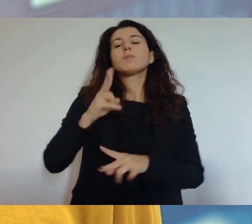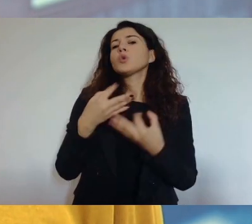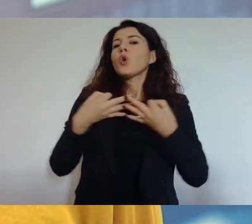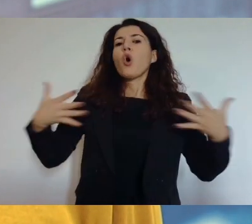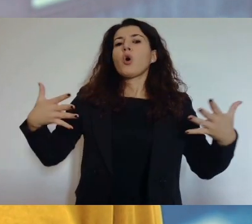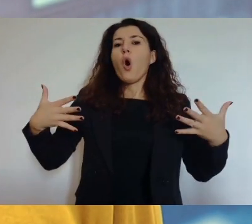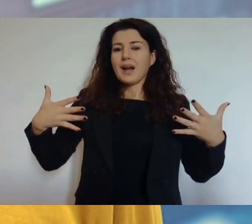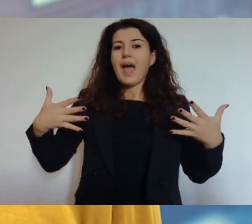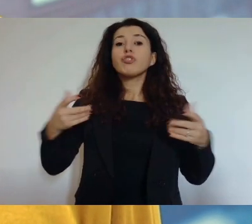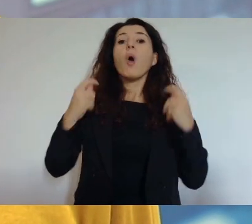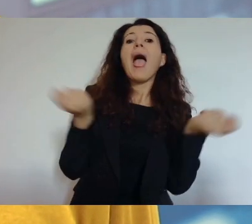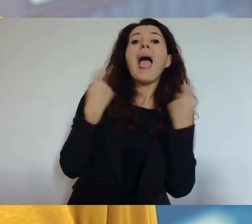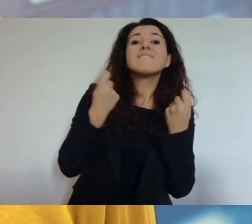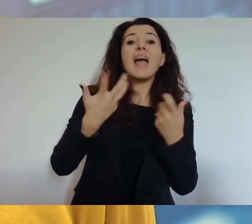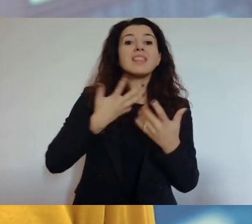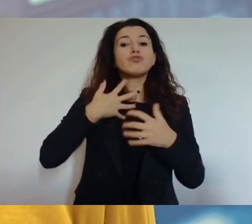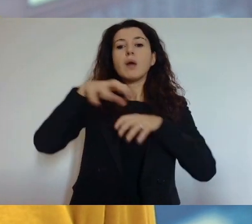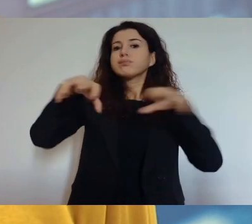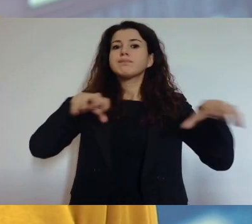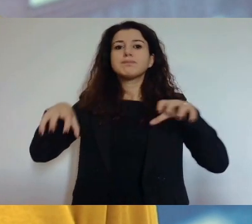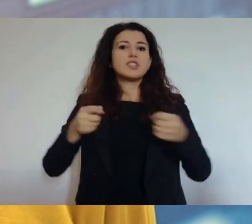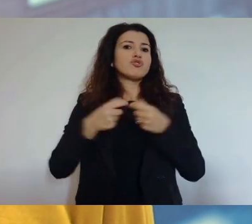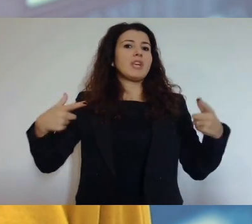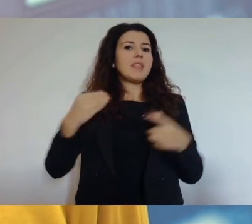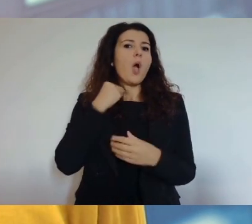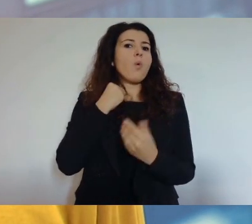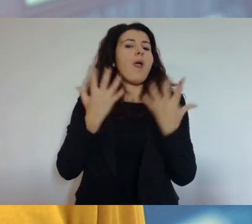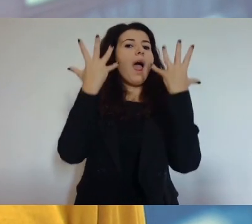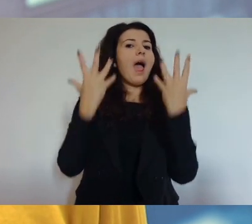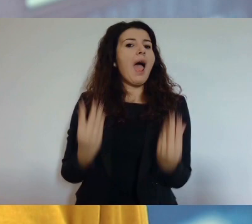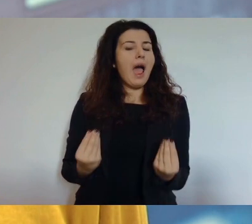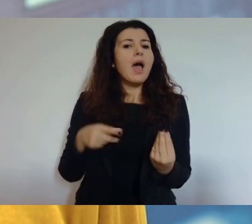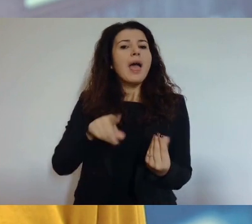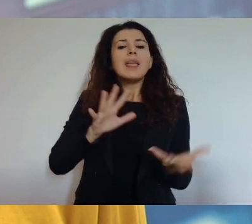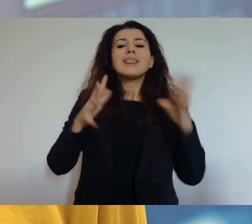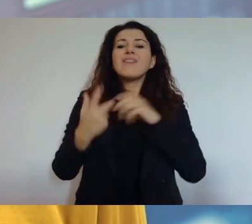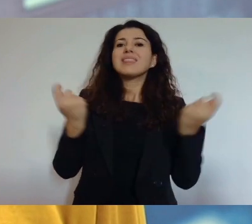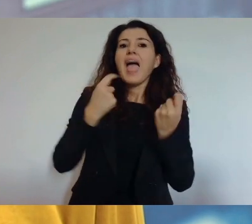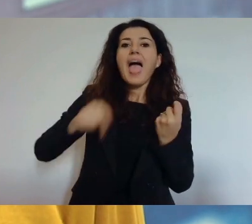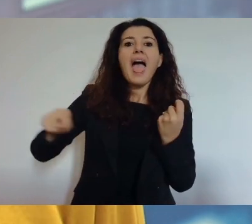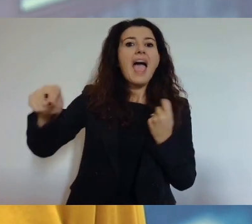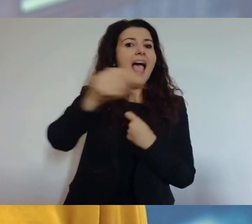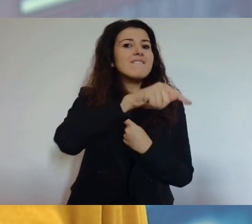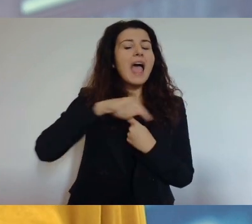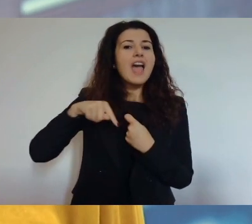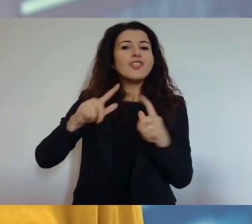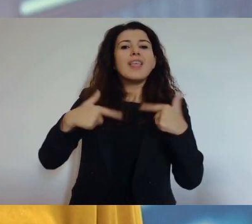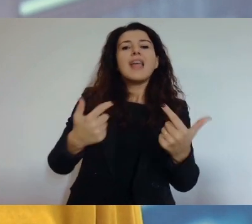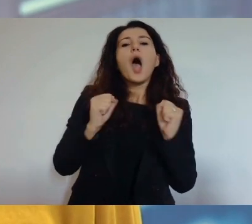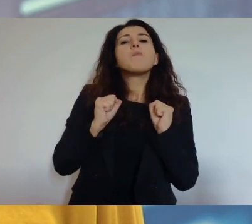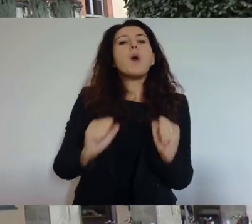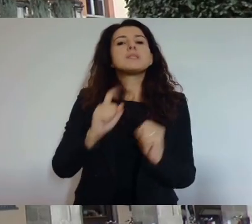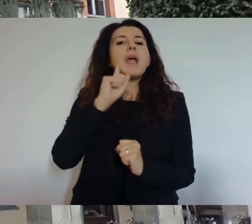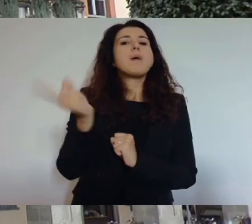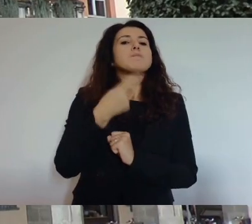di tutti gli eventi che ci sono nella città di cuneo che sono tanti in maniera da ottimizzare anche la